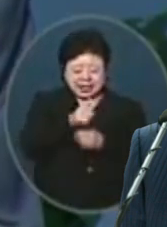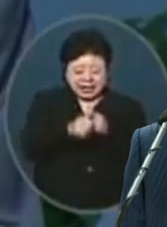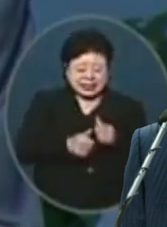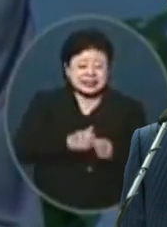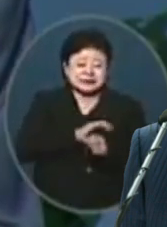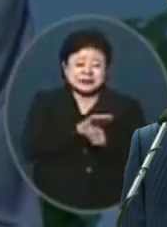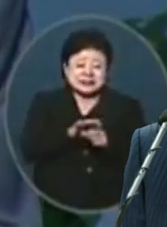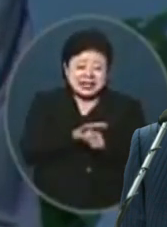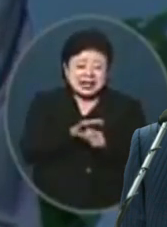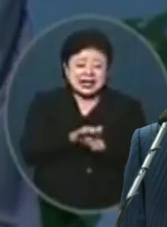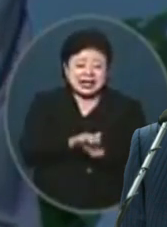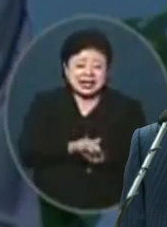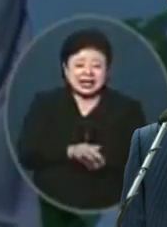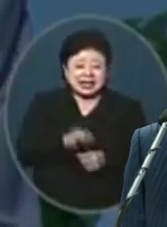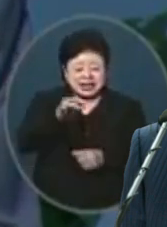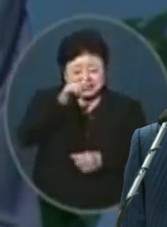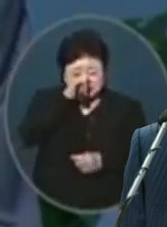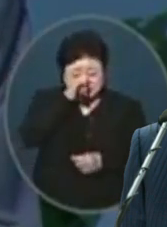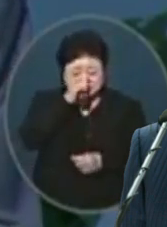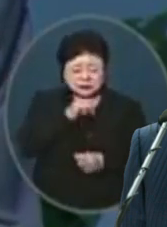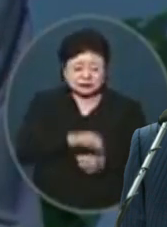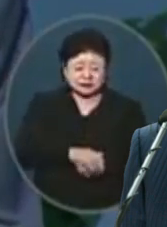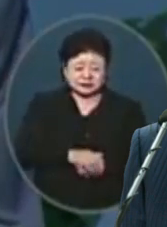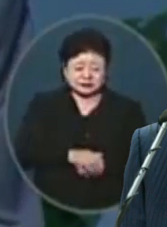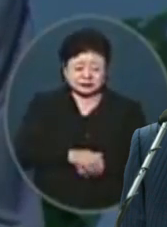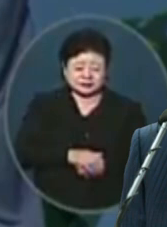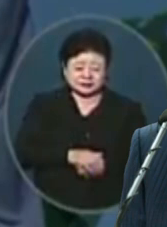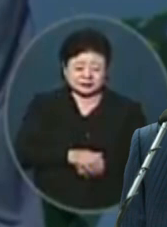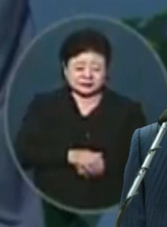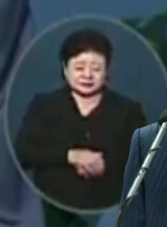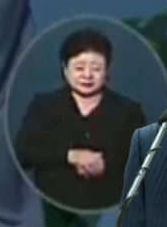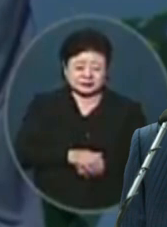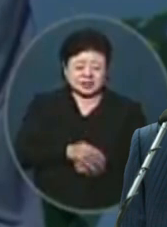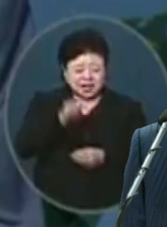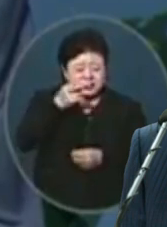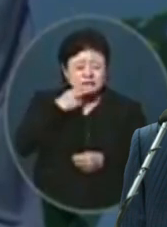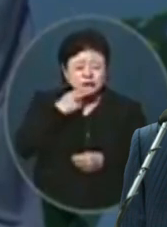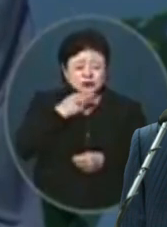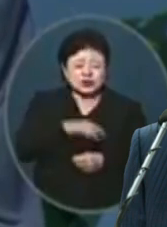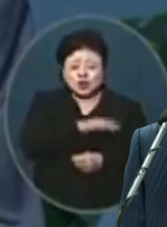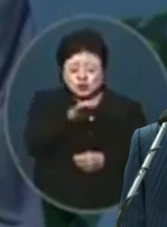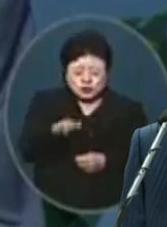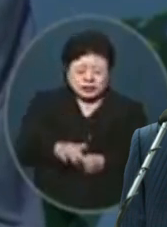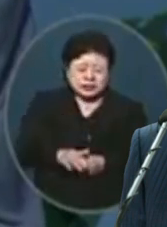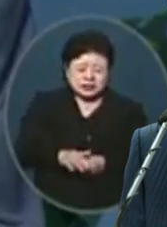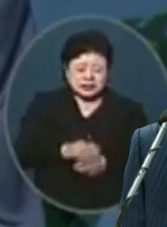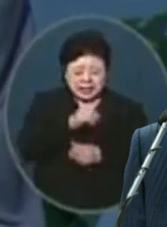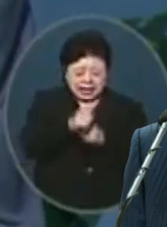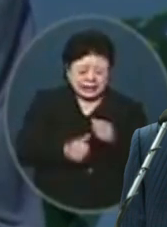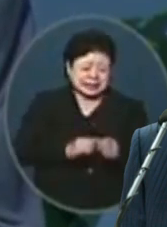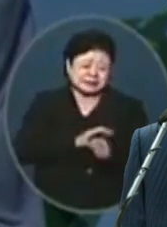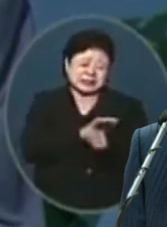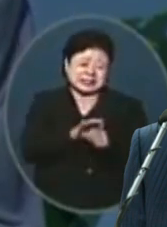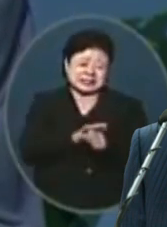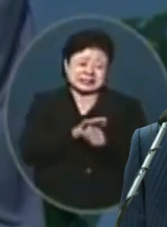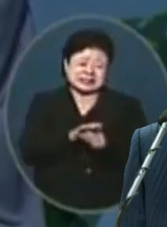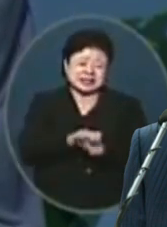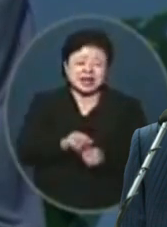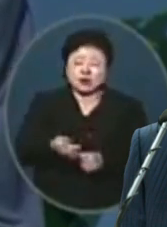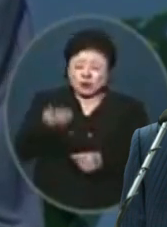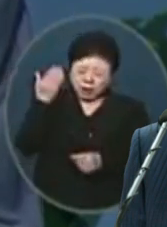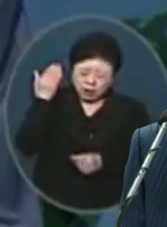하나님이 사랑받을 수 있는 가치가 있으면 모르겠거든요. 그런 가치도 없는 우리를 하나님께서는